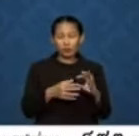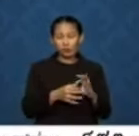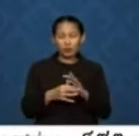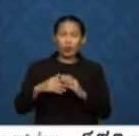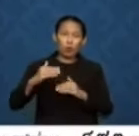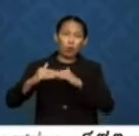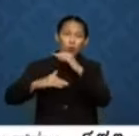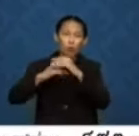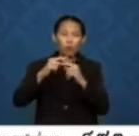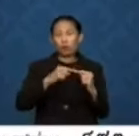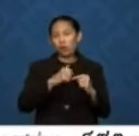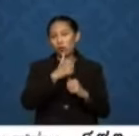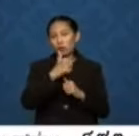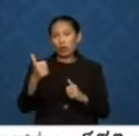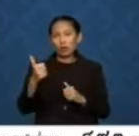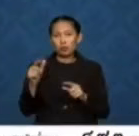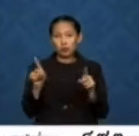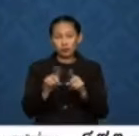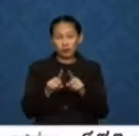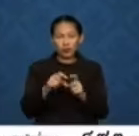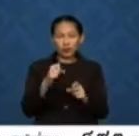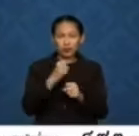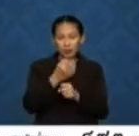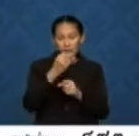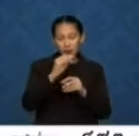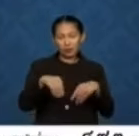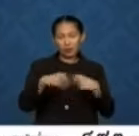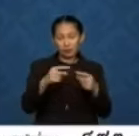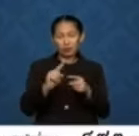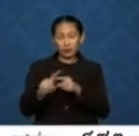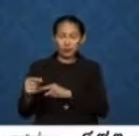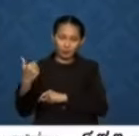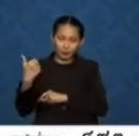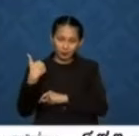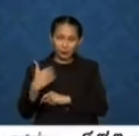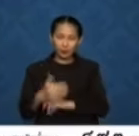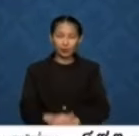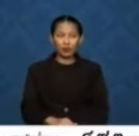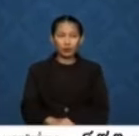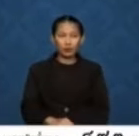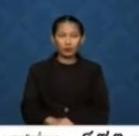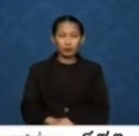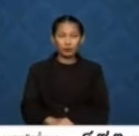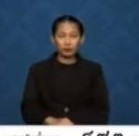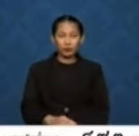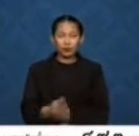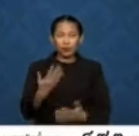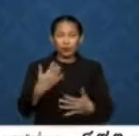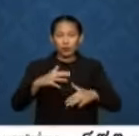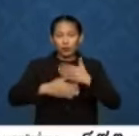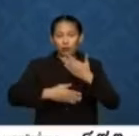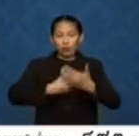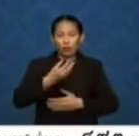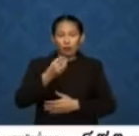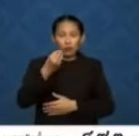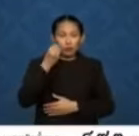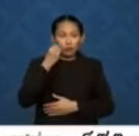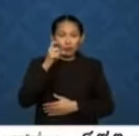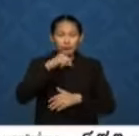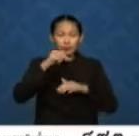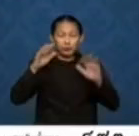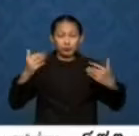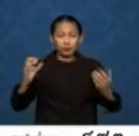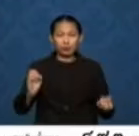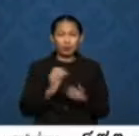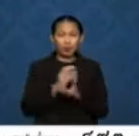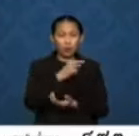ไปด้วยกันช่วยสร้างงานสร้างอาชีพให้กับคนหลากหลายกลุ่มค่ะแม้ว่าธุรกิจบ้านนกแอ่นค่ะอาจจะก่อให้เกิดผลกระทบด้านล